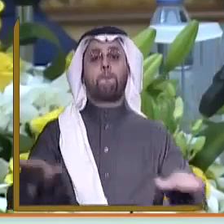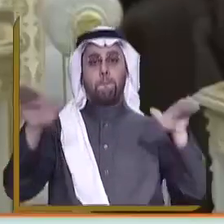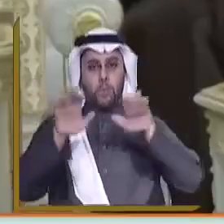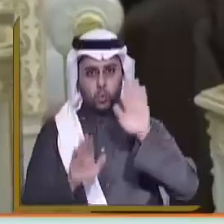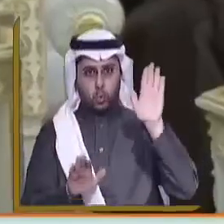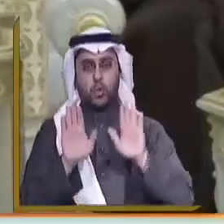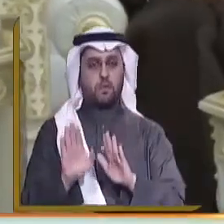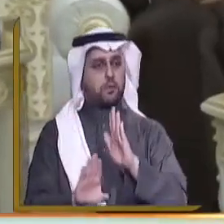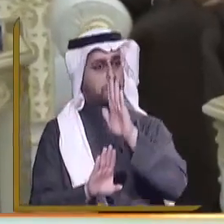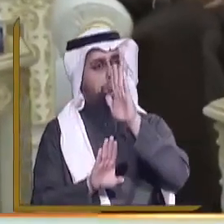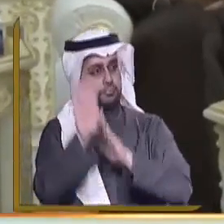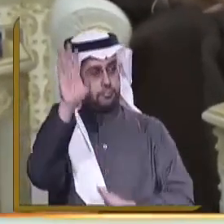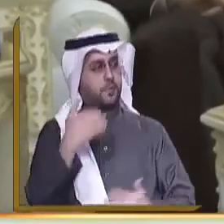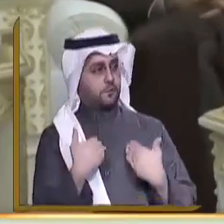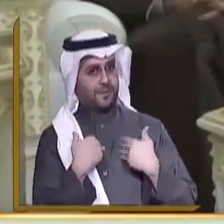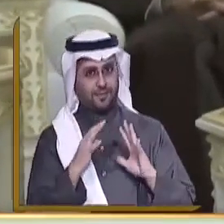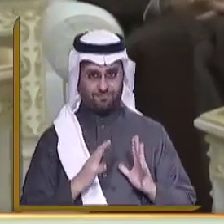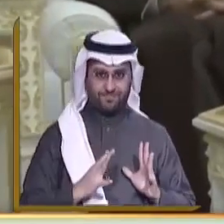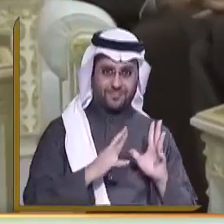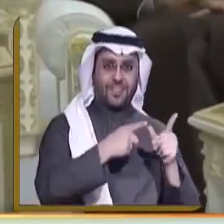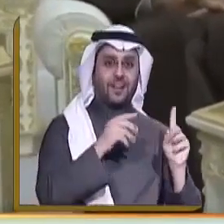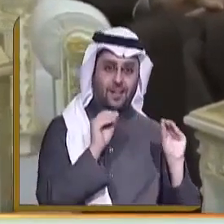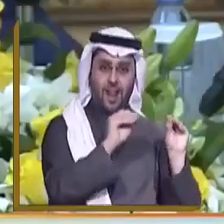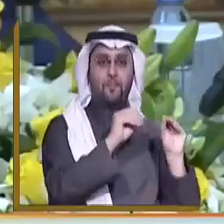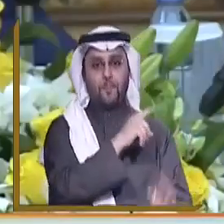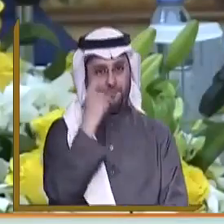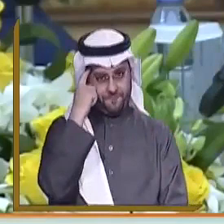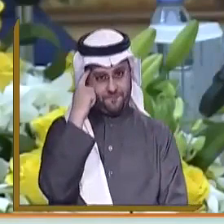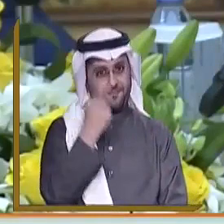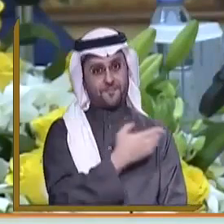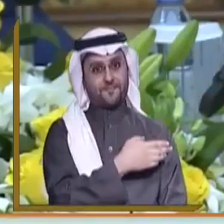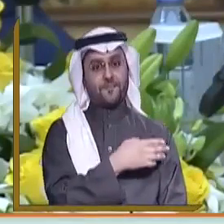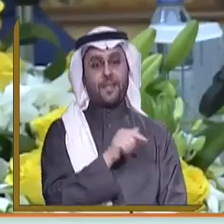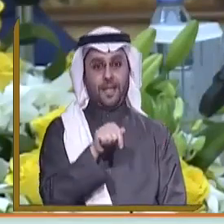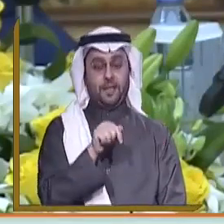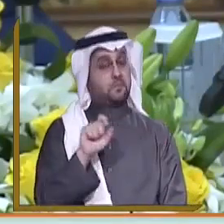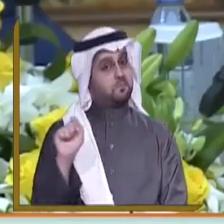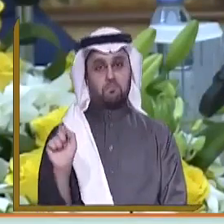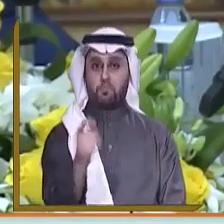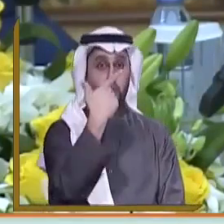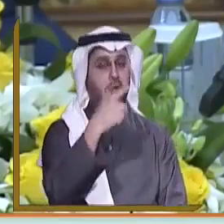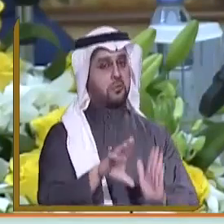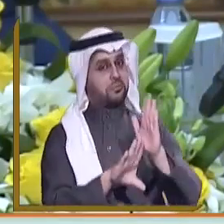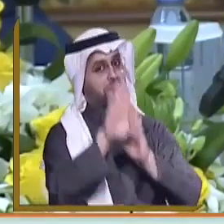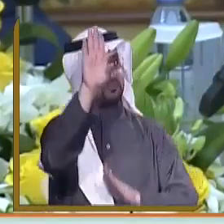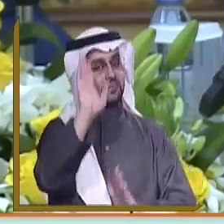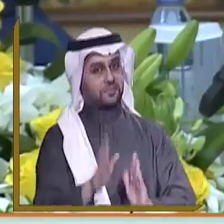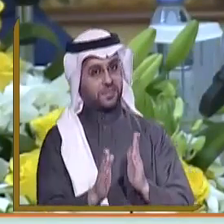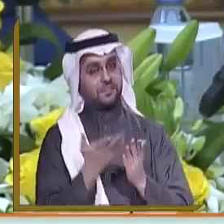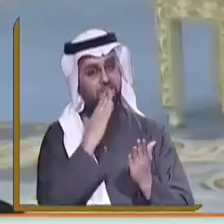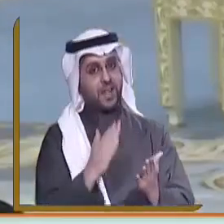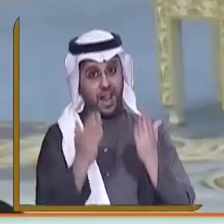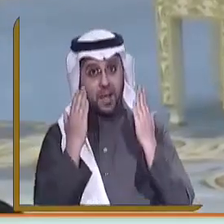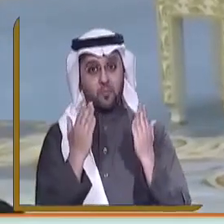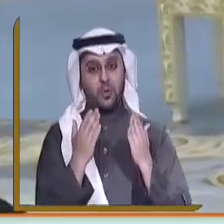بشكل اخر مختلف وبسرعه قويه جدا مدروسه ولكنها قويه ومتجهه